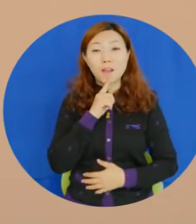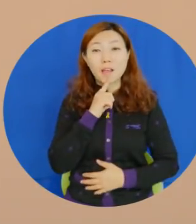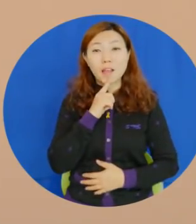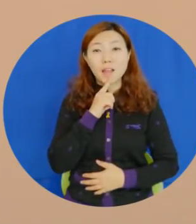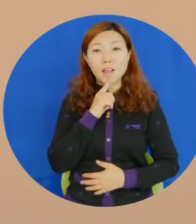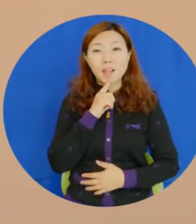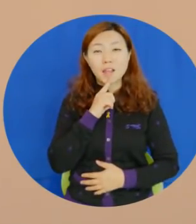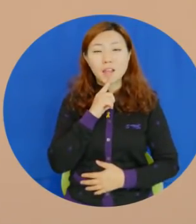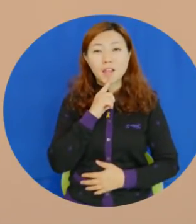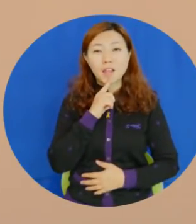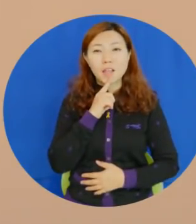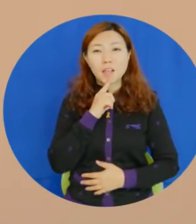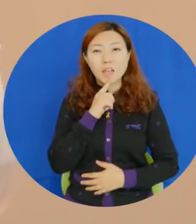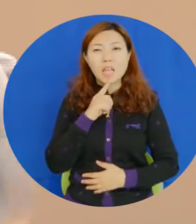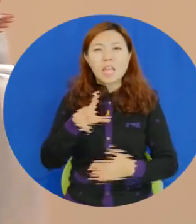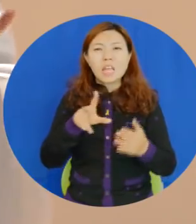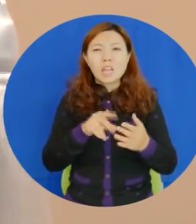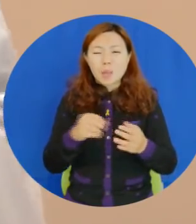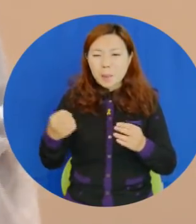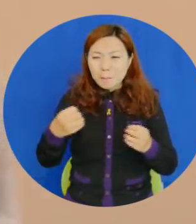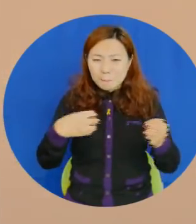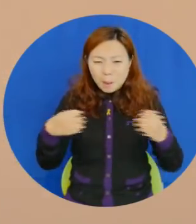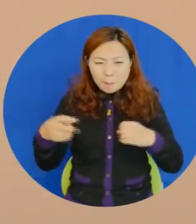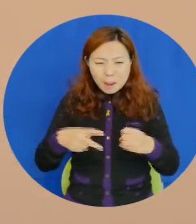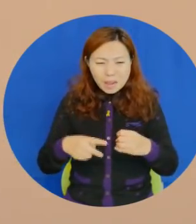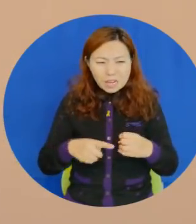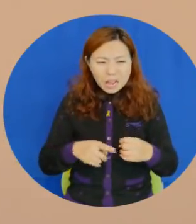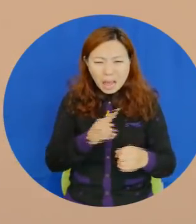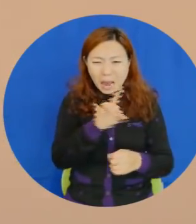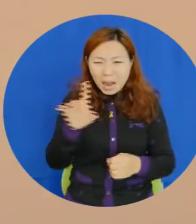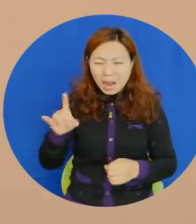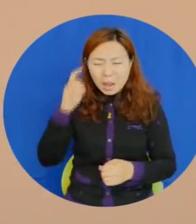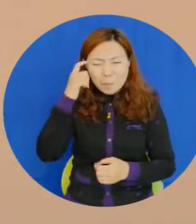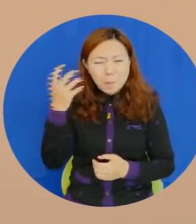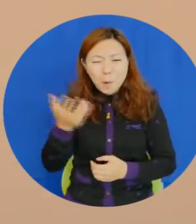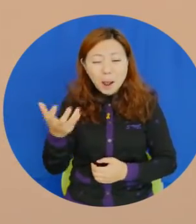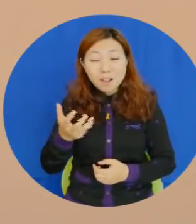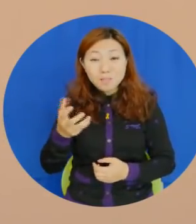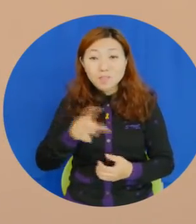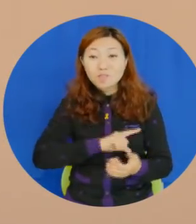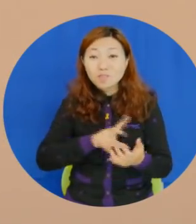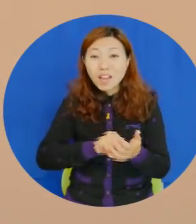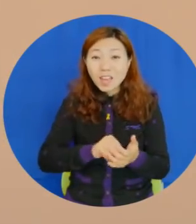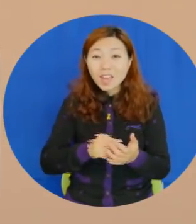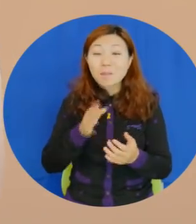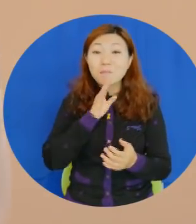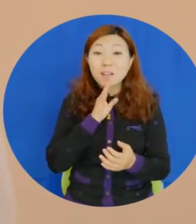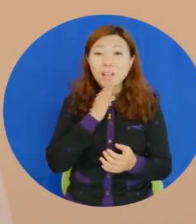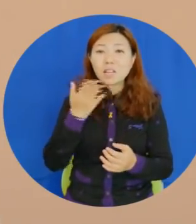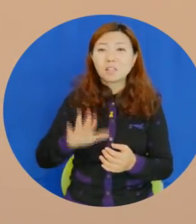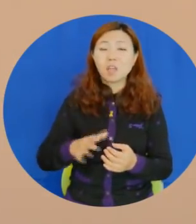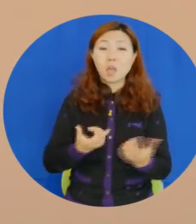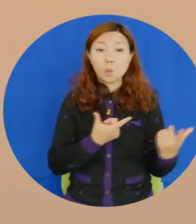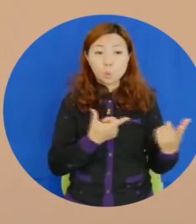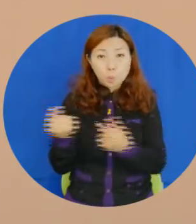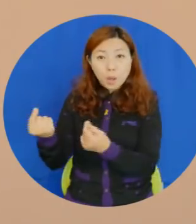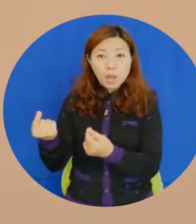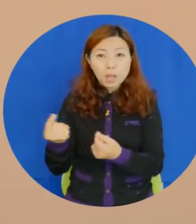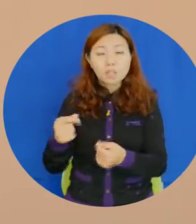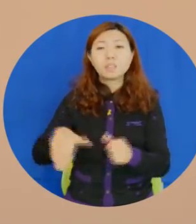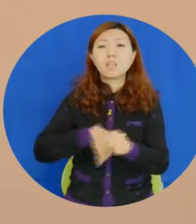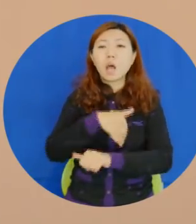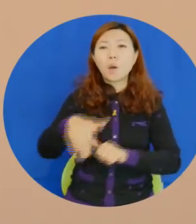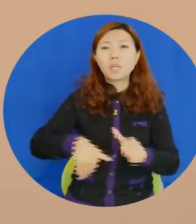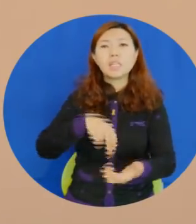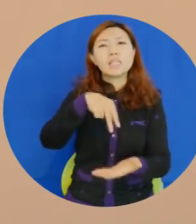행복한 대화라 그랬는데 소재는 행복한 주제가 아니에요. 다 골치 아픈 주제예요. 근데 대화를 하다 보니까